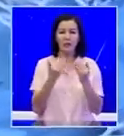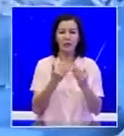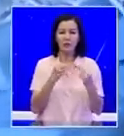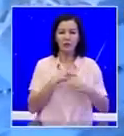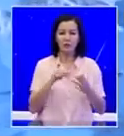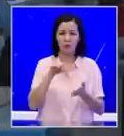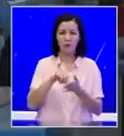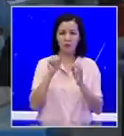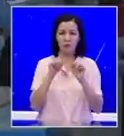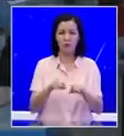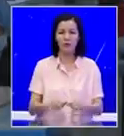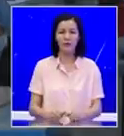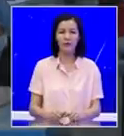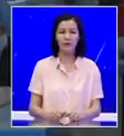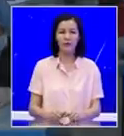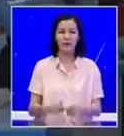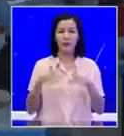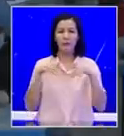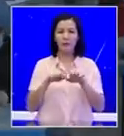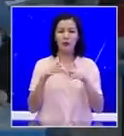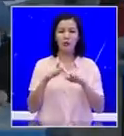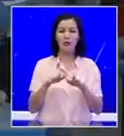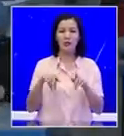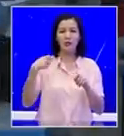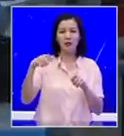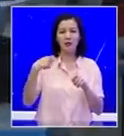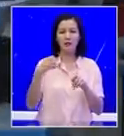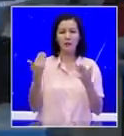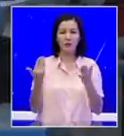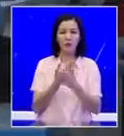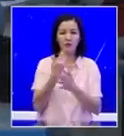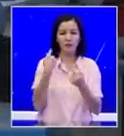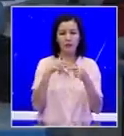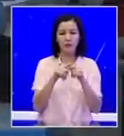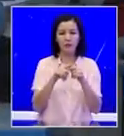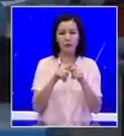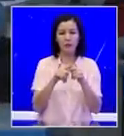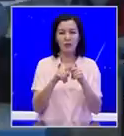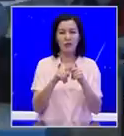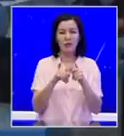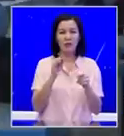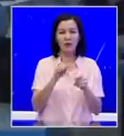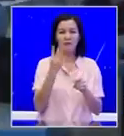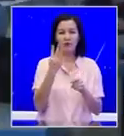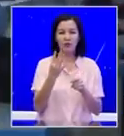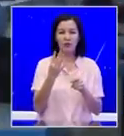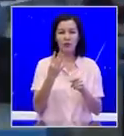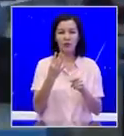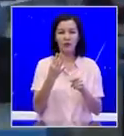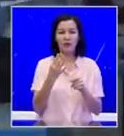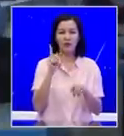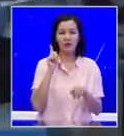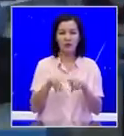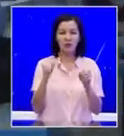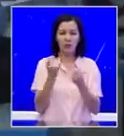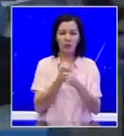цех жетекшісі. Машинкалар бізде последний модели, анандай Джек F4 деген. Высокоскоростной, бесшумный